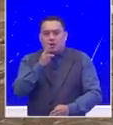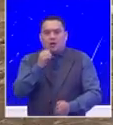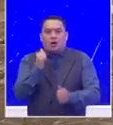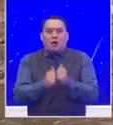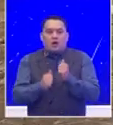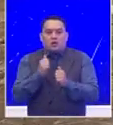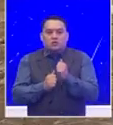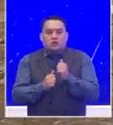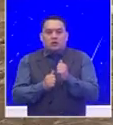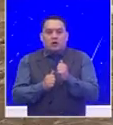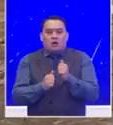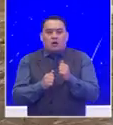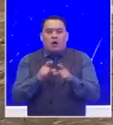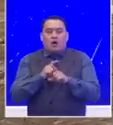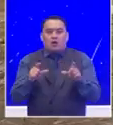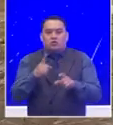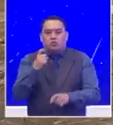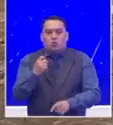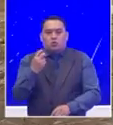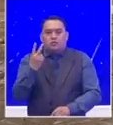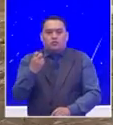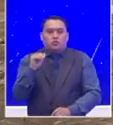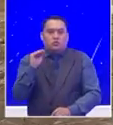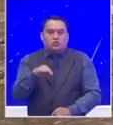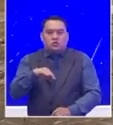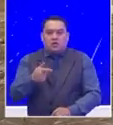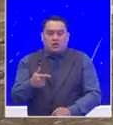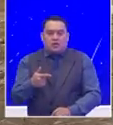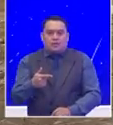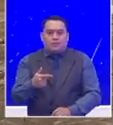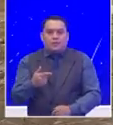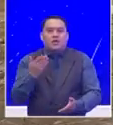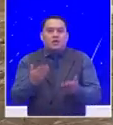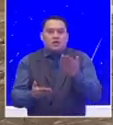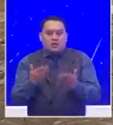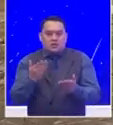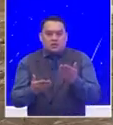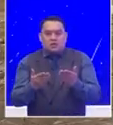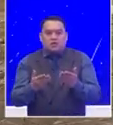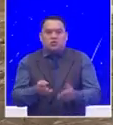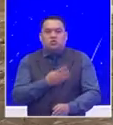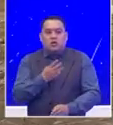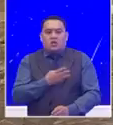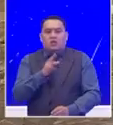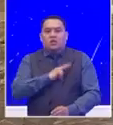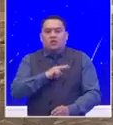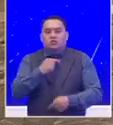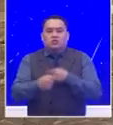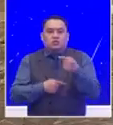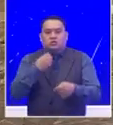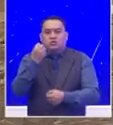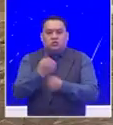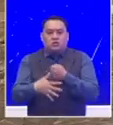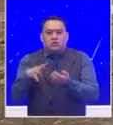каждого объекта от 100 до 200 тысяч тенге. Если есть желание здесь работать через центр